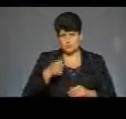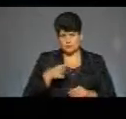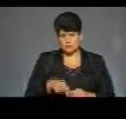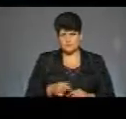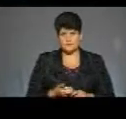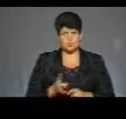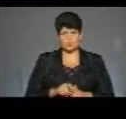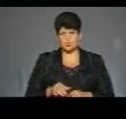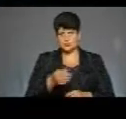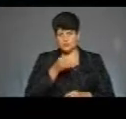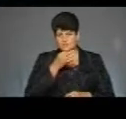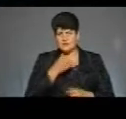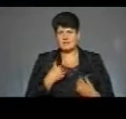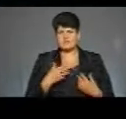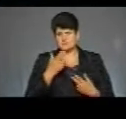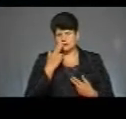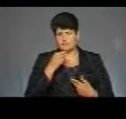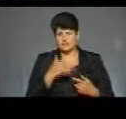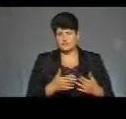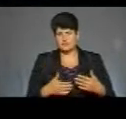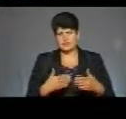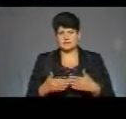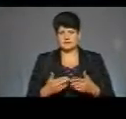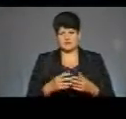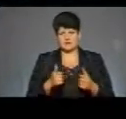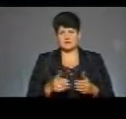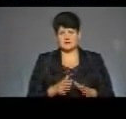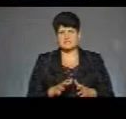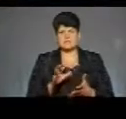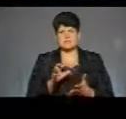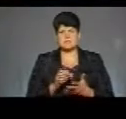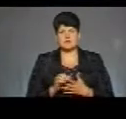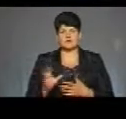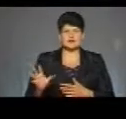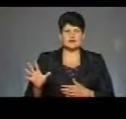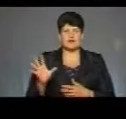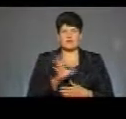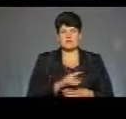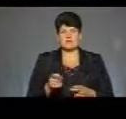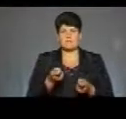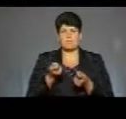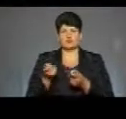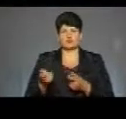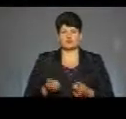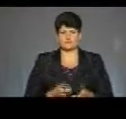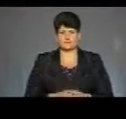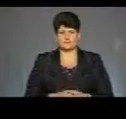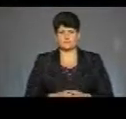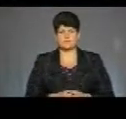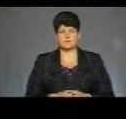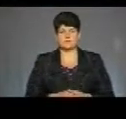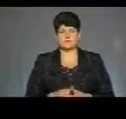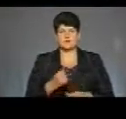Дуже подобається, я вже так якби втягнулася в сам процес, ну взагалі класно. Займаюся всім по чуть-чуть, так би сказати.